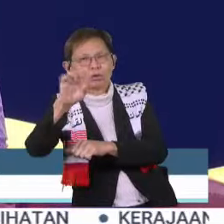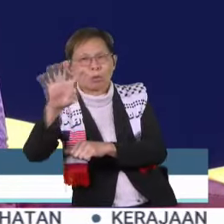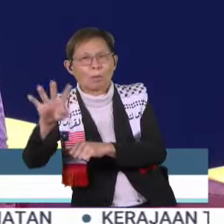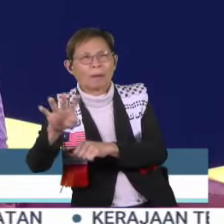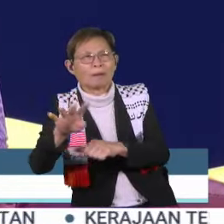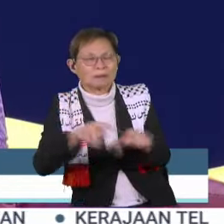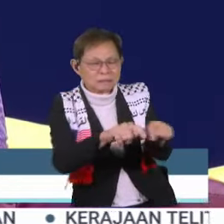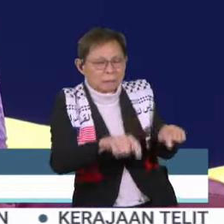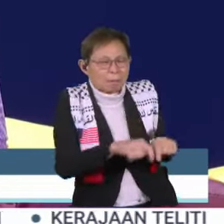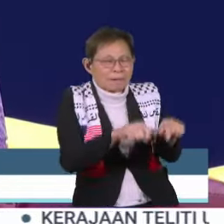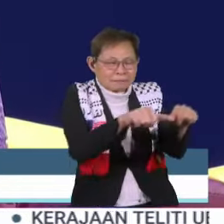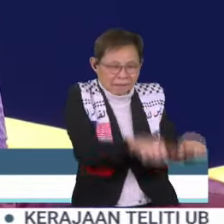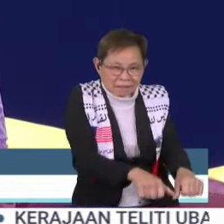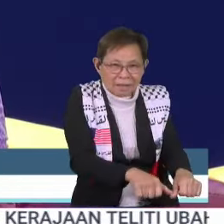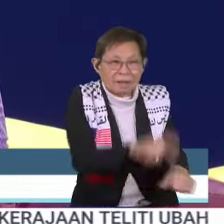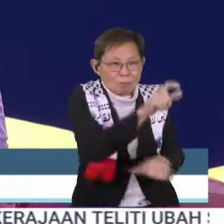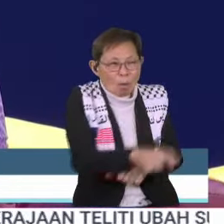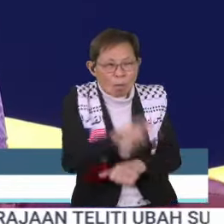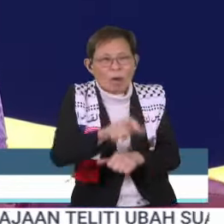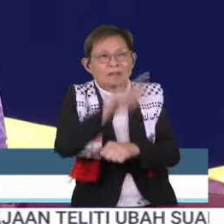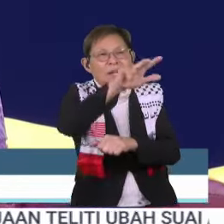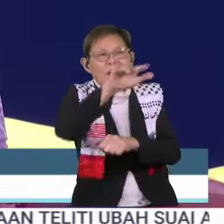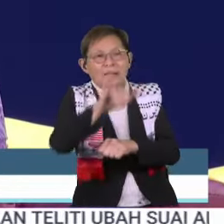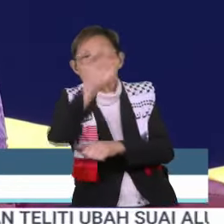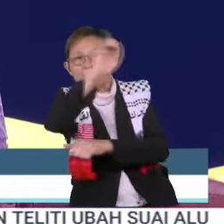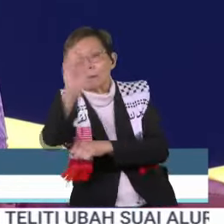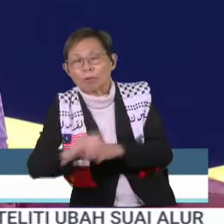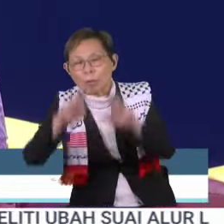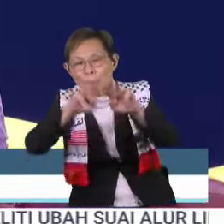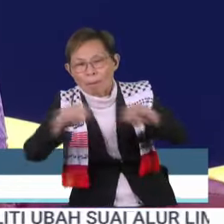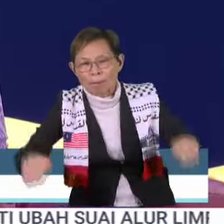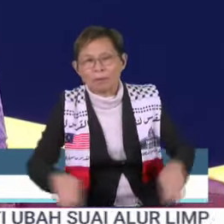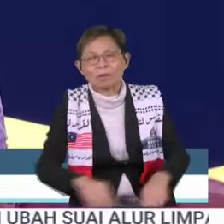tempat. 36% daripada pelajar,